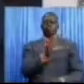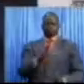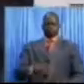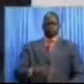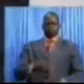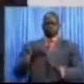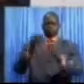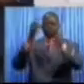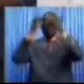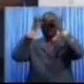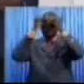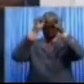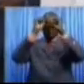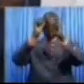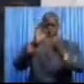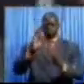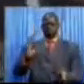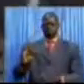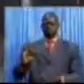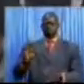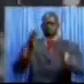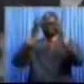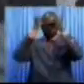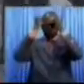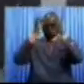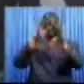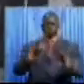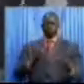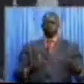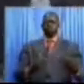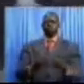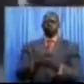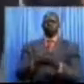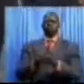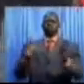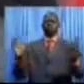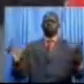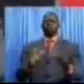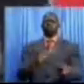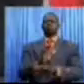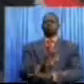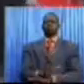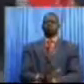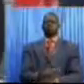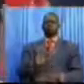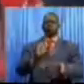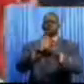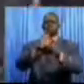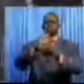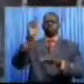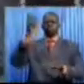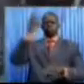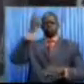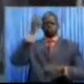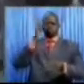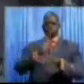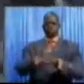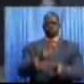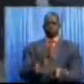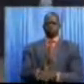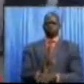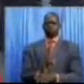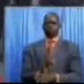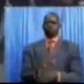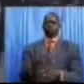le Président du Faso. Le président du Faso est arrivé ce lundi après-midi dans la capitale politique du Côte d'Ivoire.